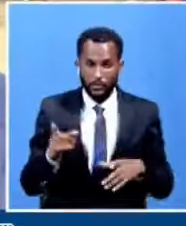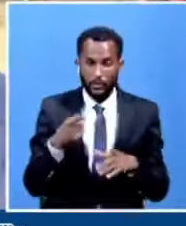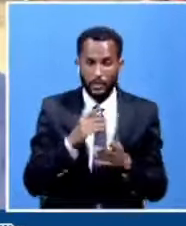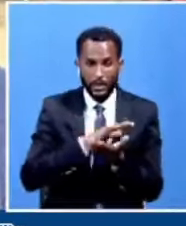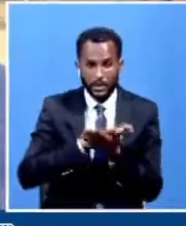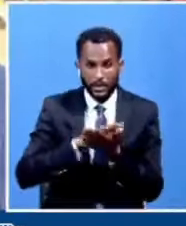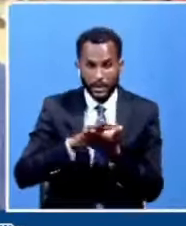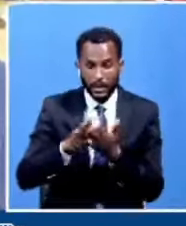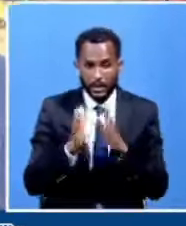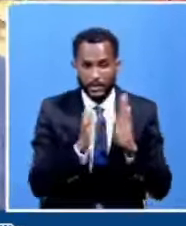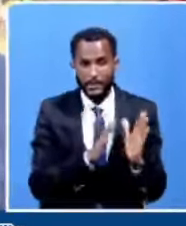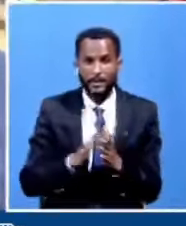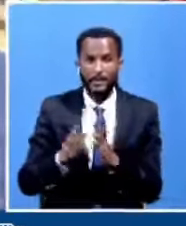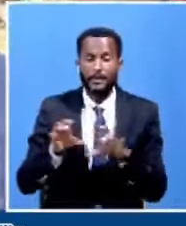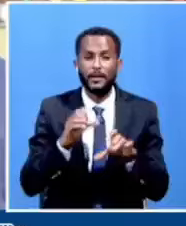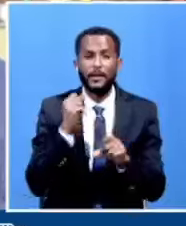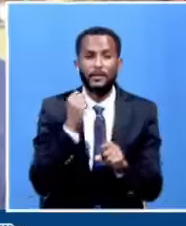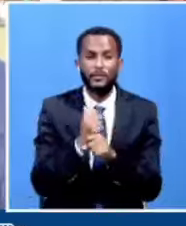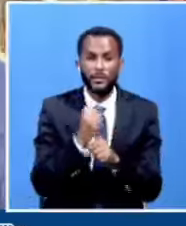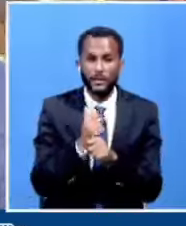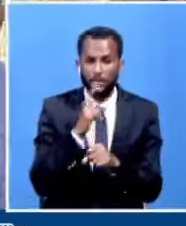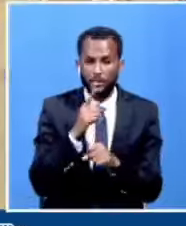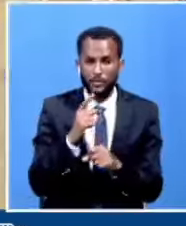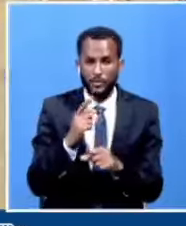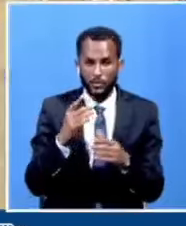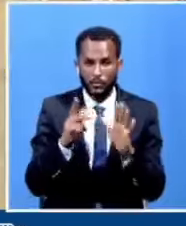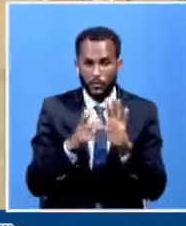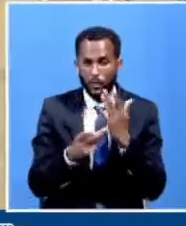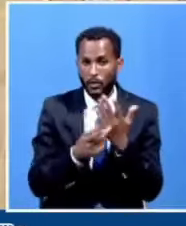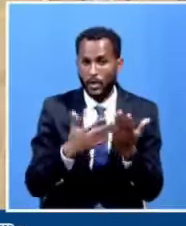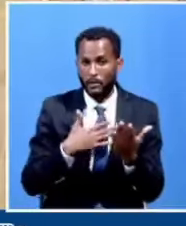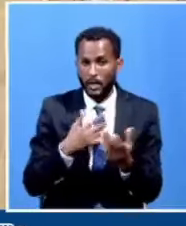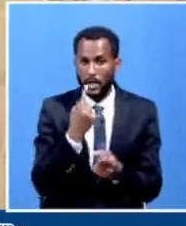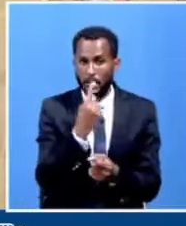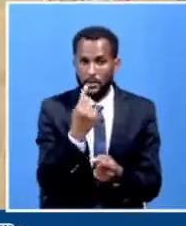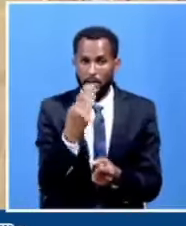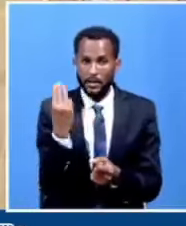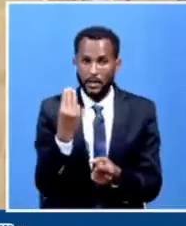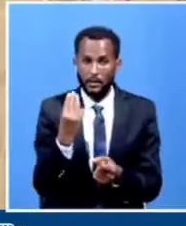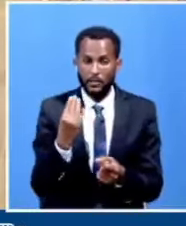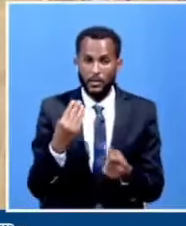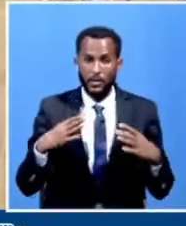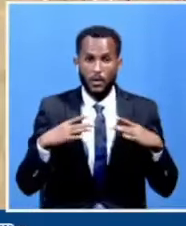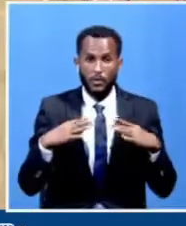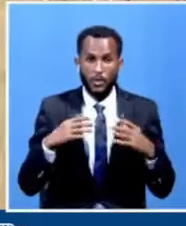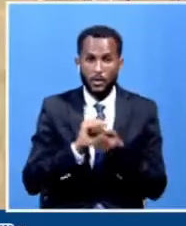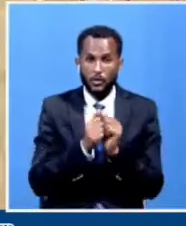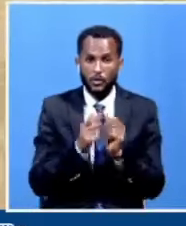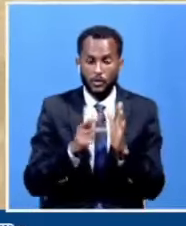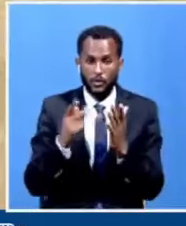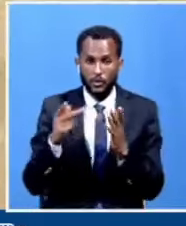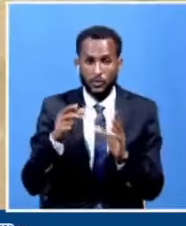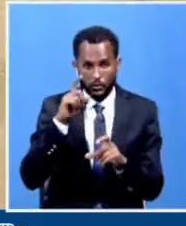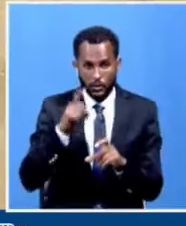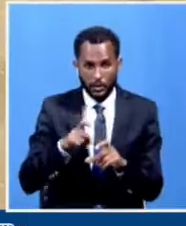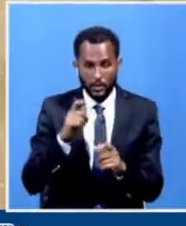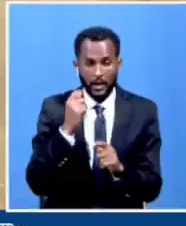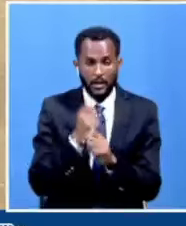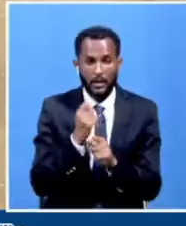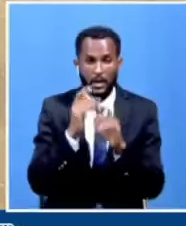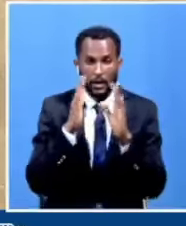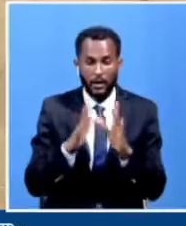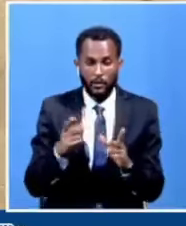أرجان نخلص خلان غير كاس مس راح ينسى وصل ما دمنا ماتي أب حد حد أبيع مزوهت سبورت كله زوات البوليس بزقبة تجاره